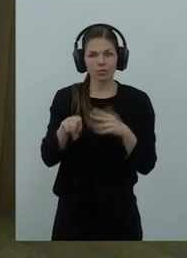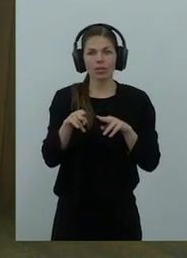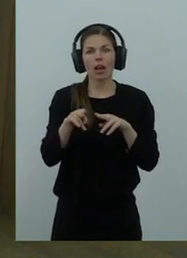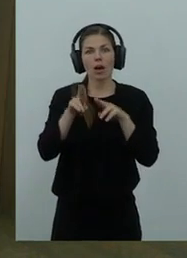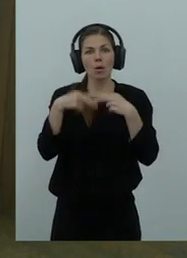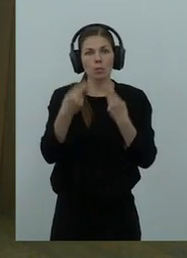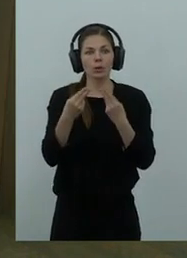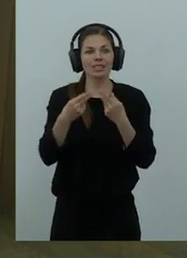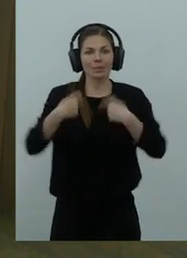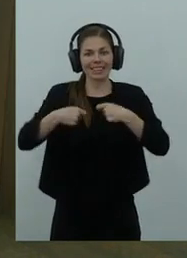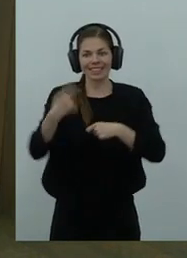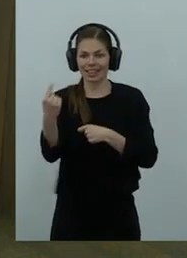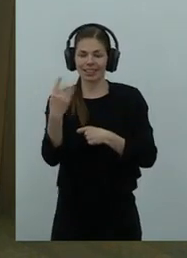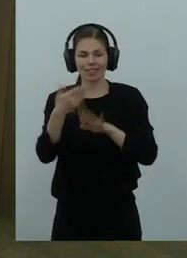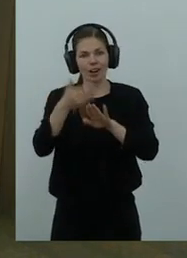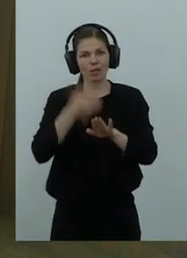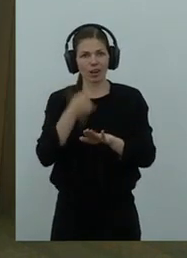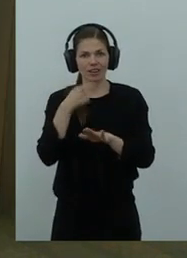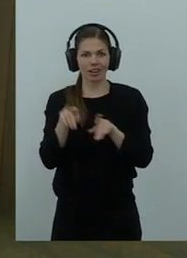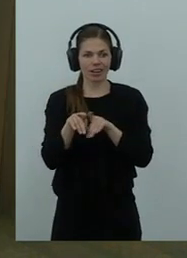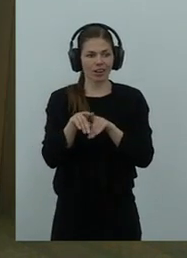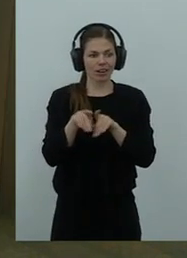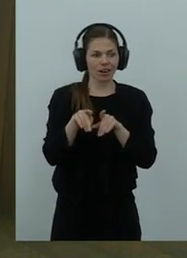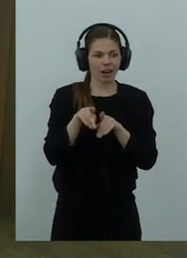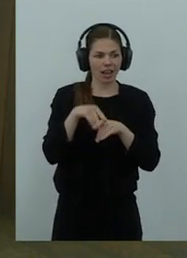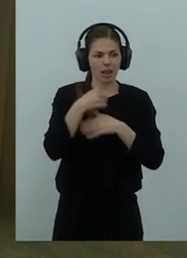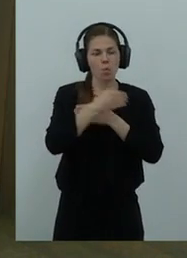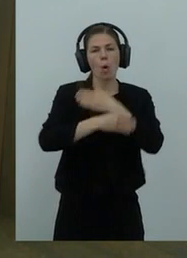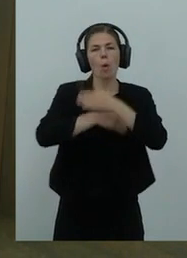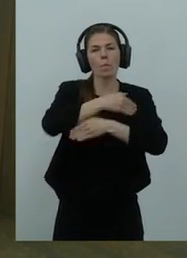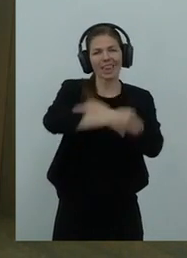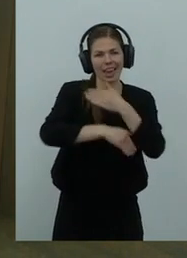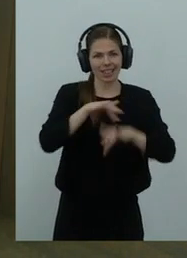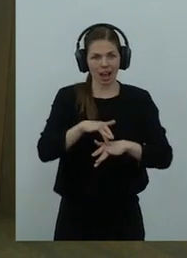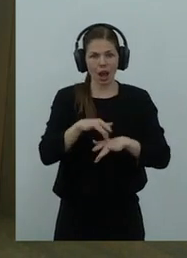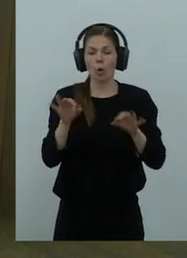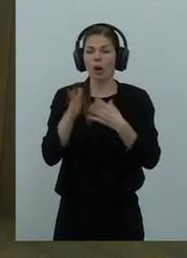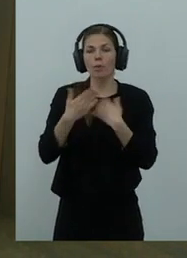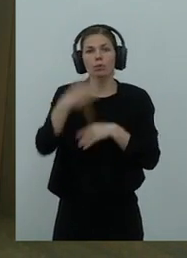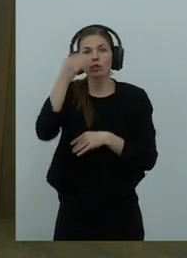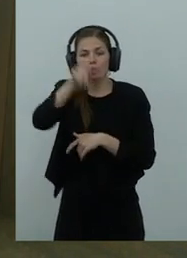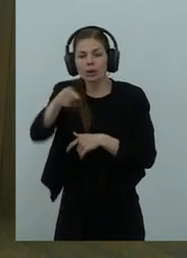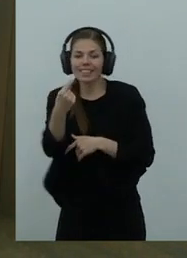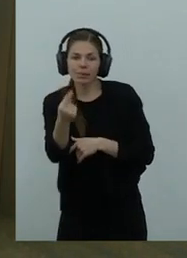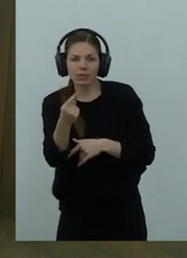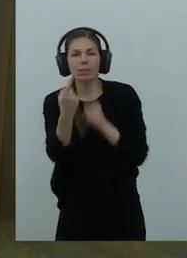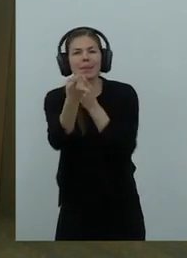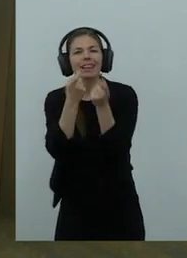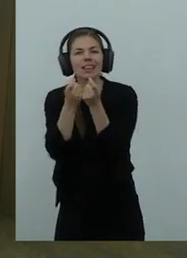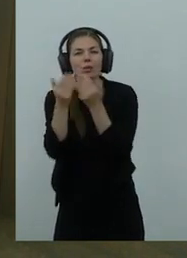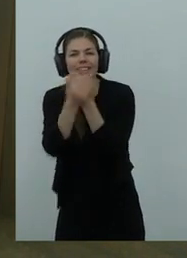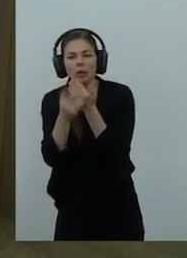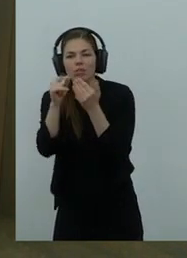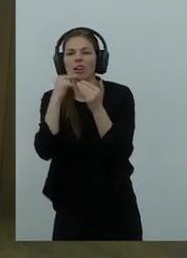bezeichnet haben, die aber auch Schüler mit Migrationshintergrund herabgewürdigt haben. Und da stelle ich mir schon die Frage, und das hat heute